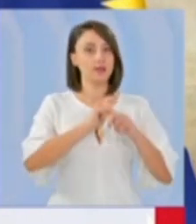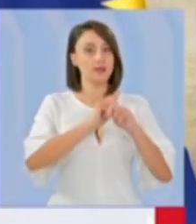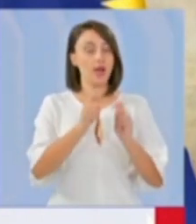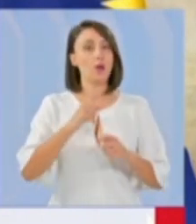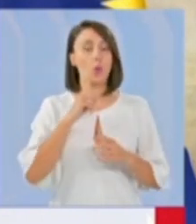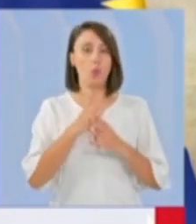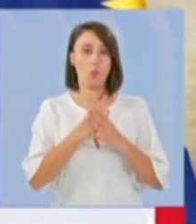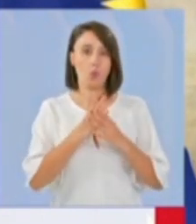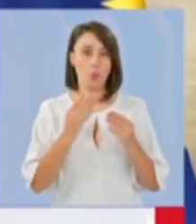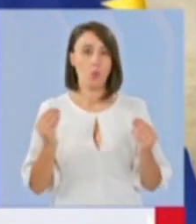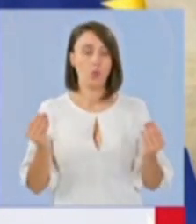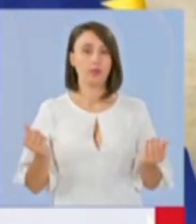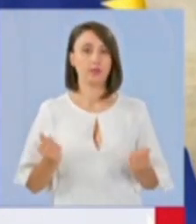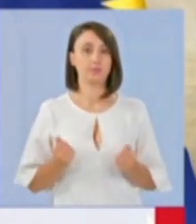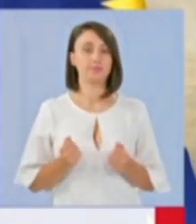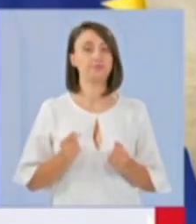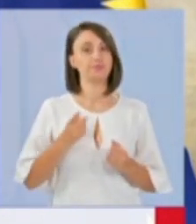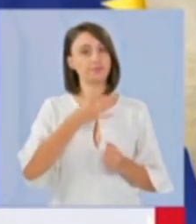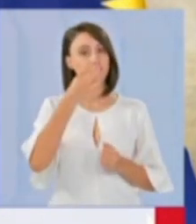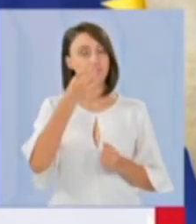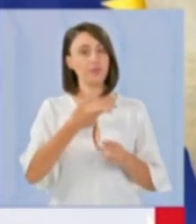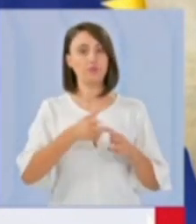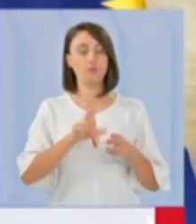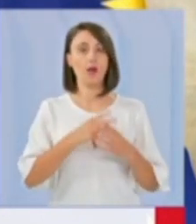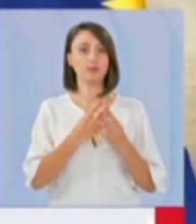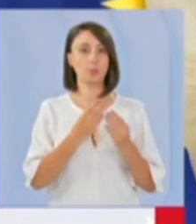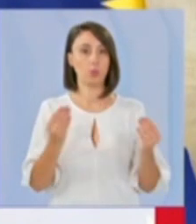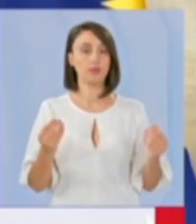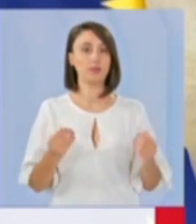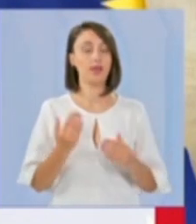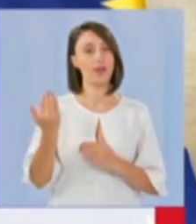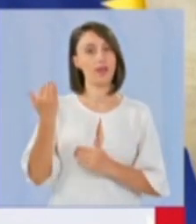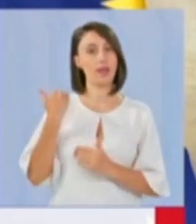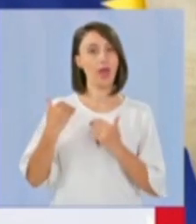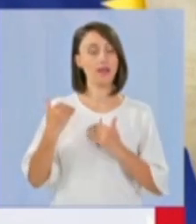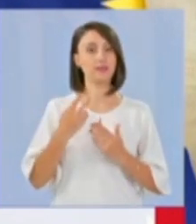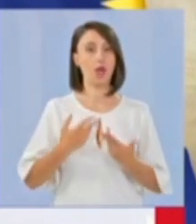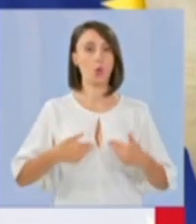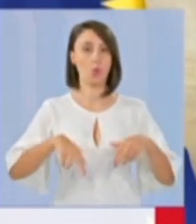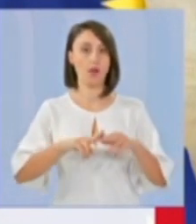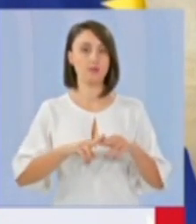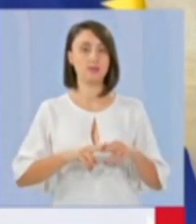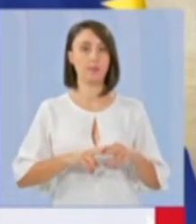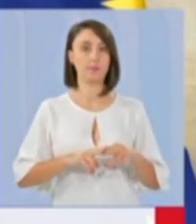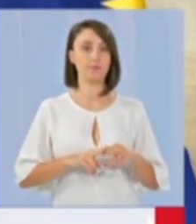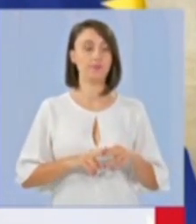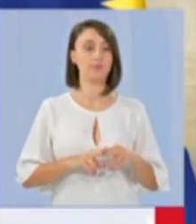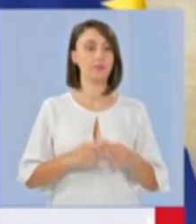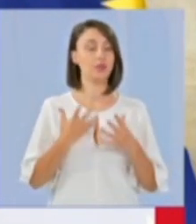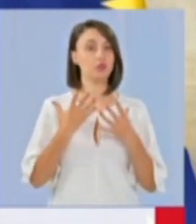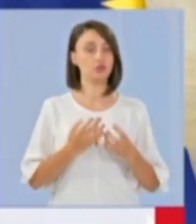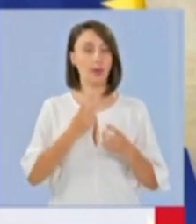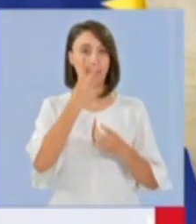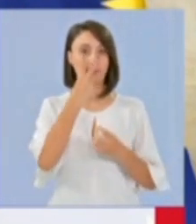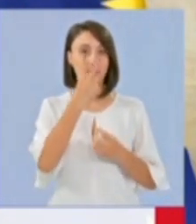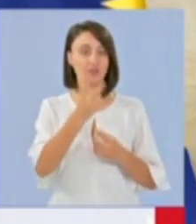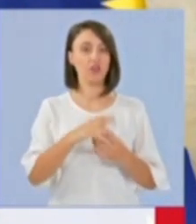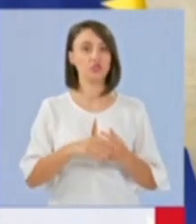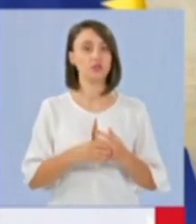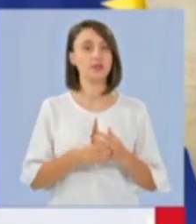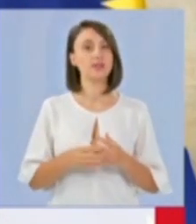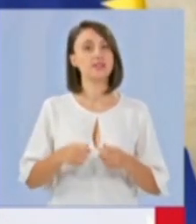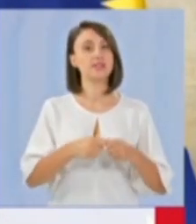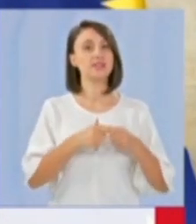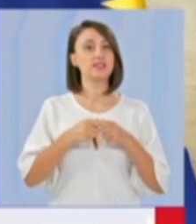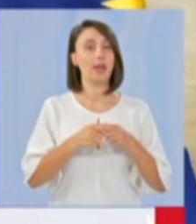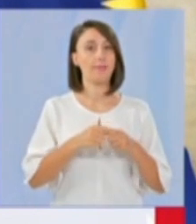cu mult, aș spune chiar foarte mult, înaintea noastră în ce privește